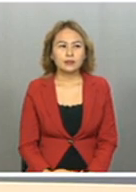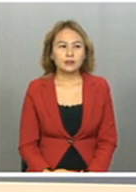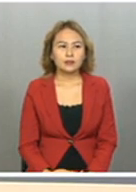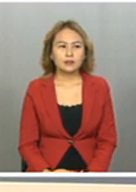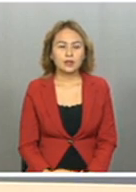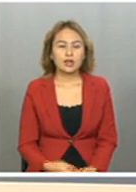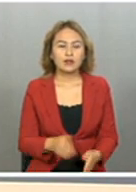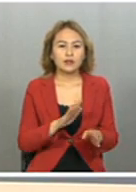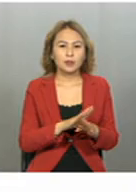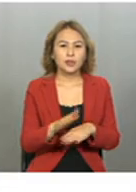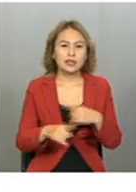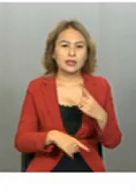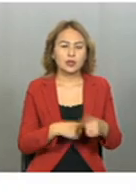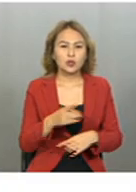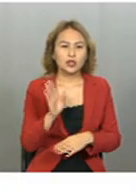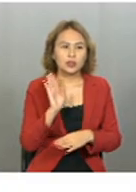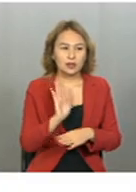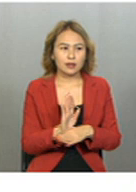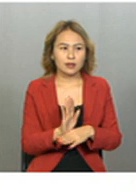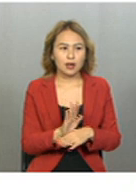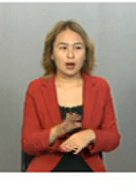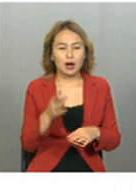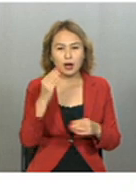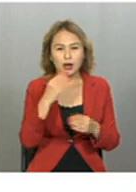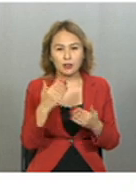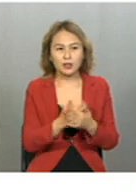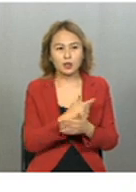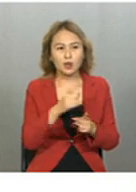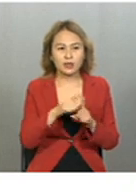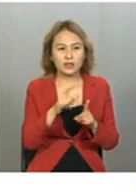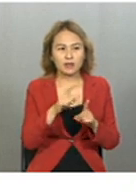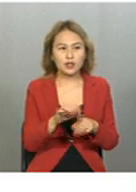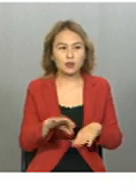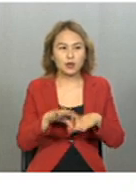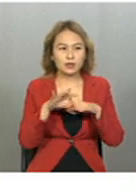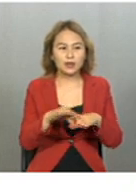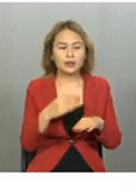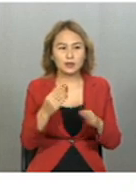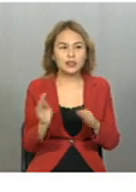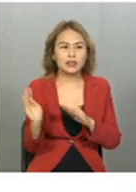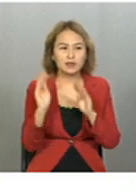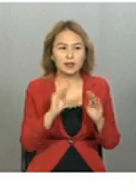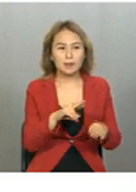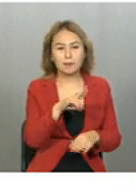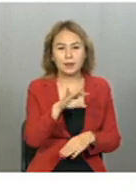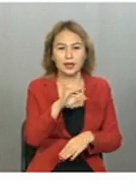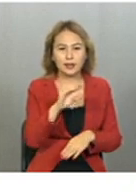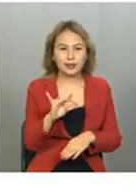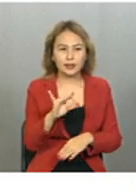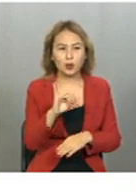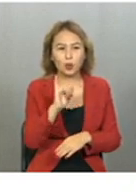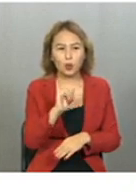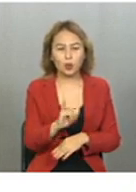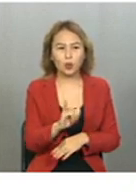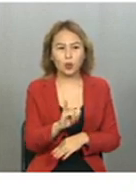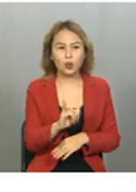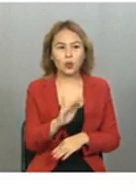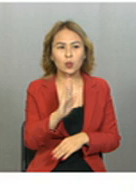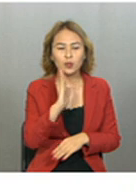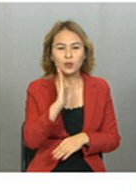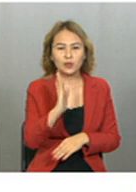Выполним следующее задание. Образуйте новые слова, используя данные приставки. При,